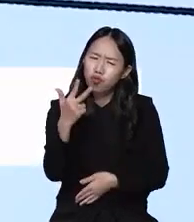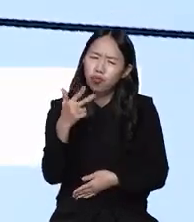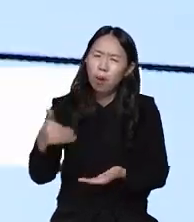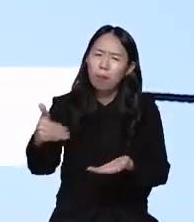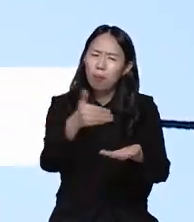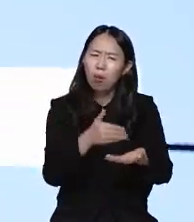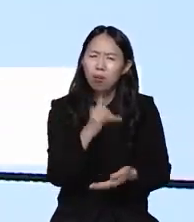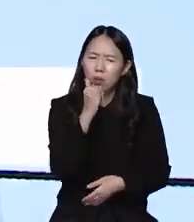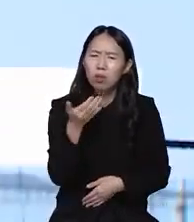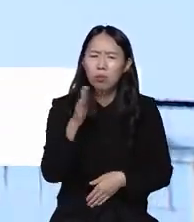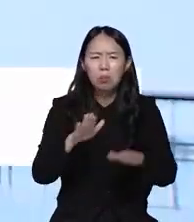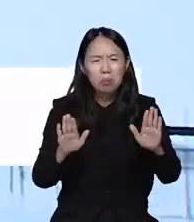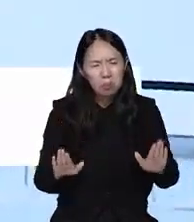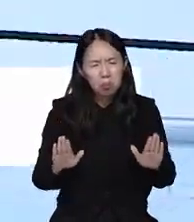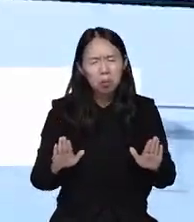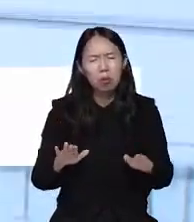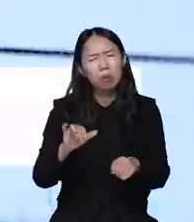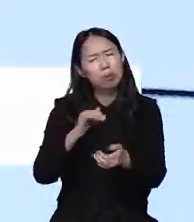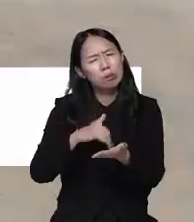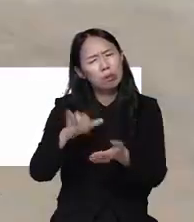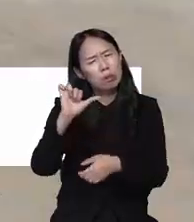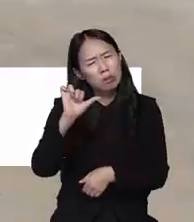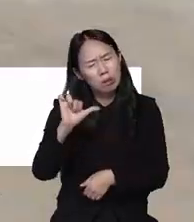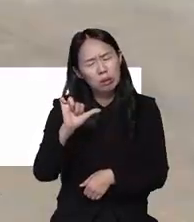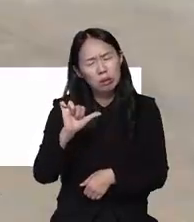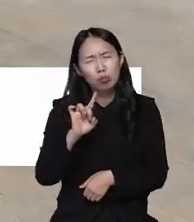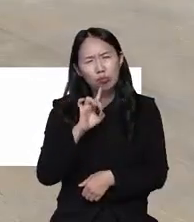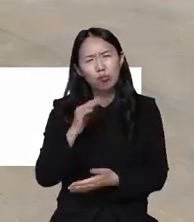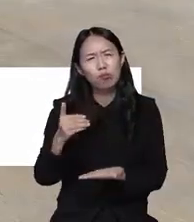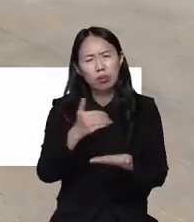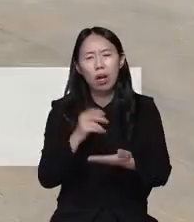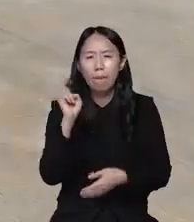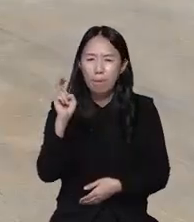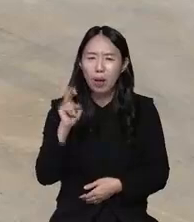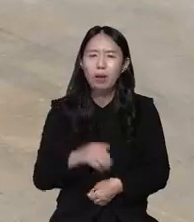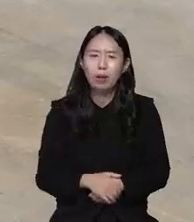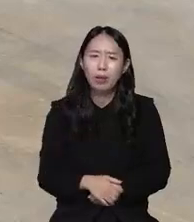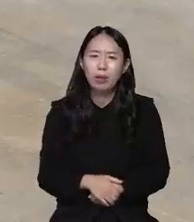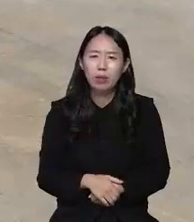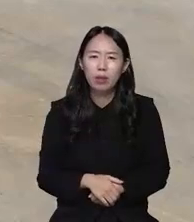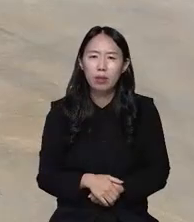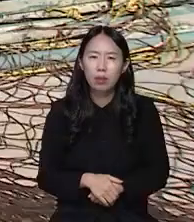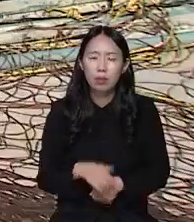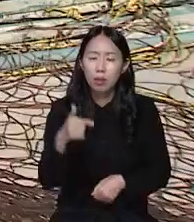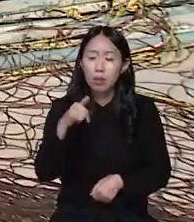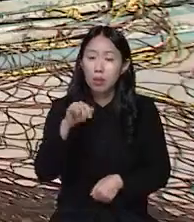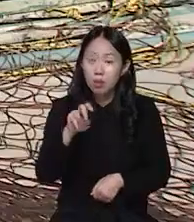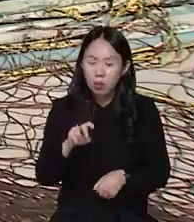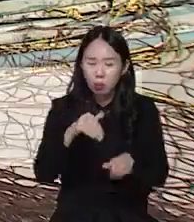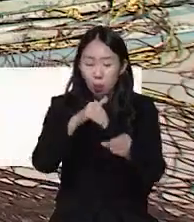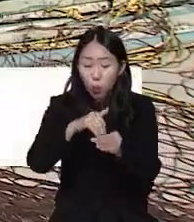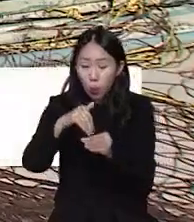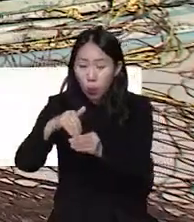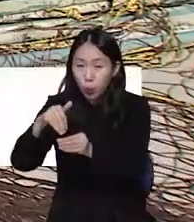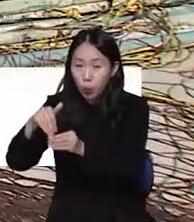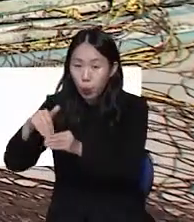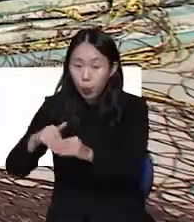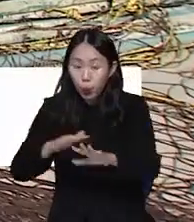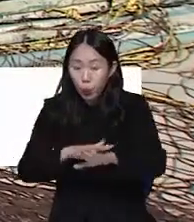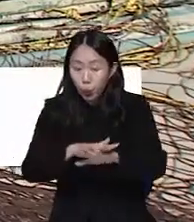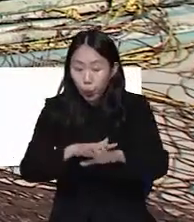하는데 올바트는 5회도 정도밖에 채취를 못하기 때문에. 또 김포자를 부착하는 어망의